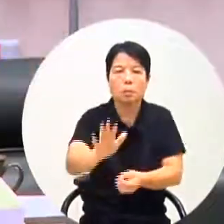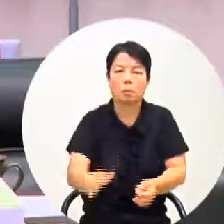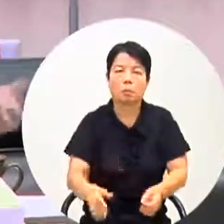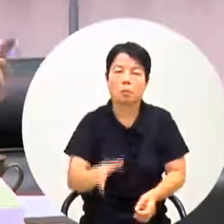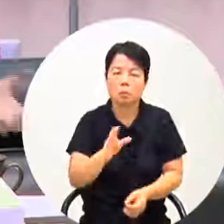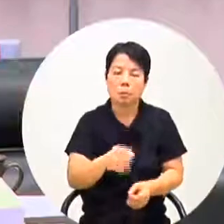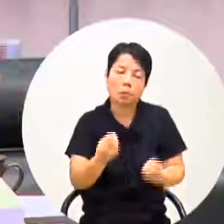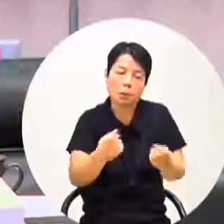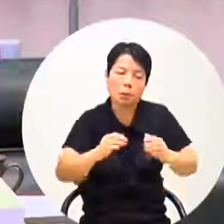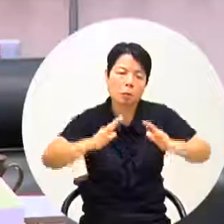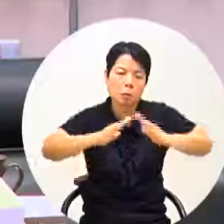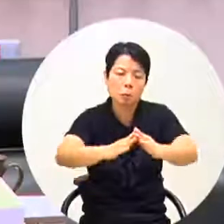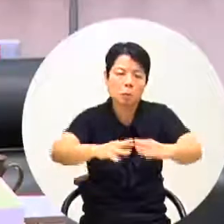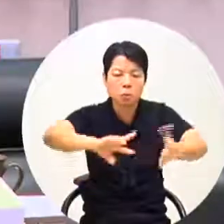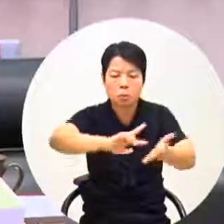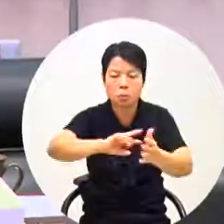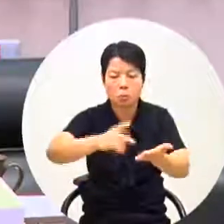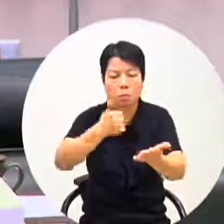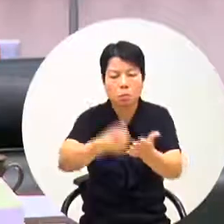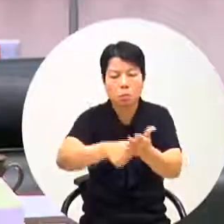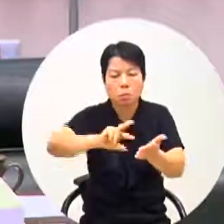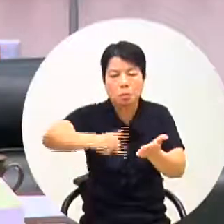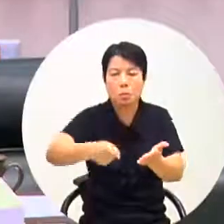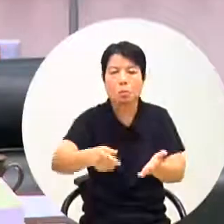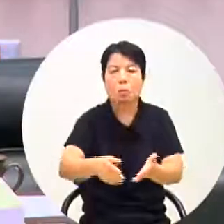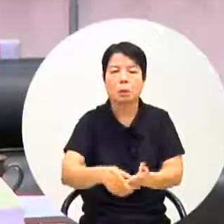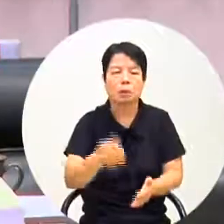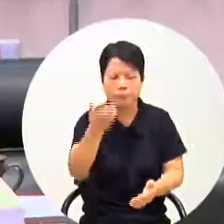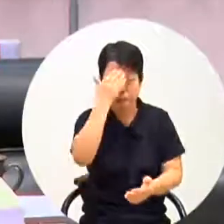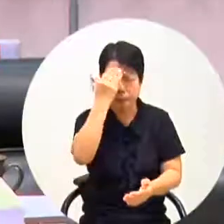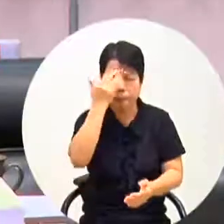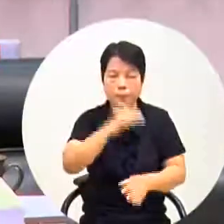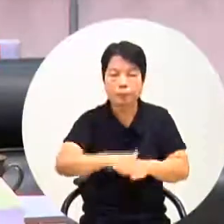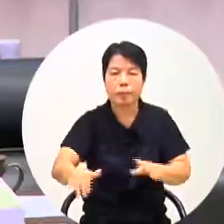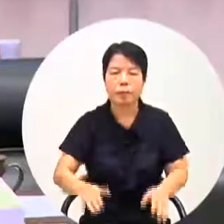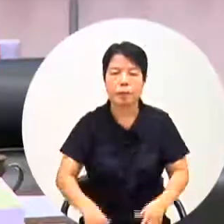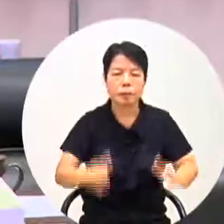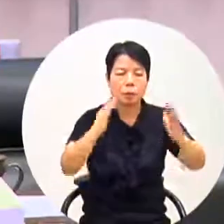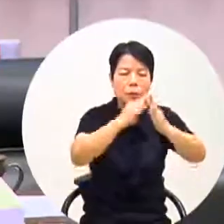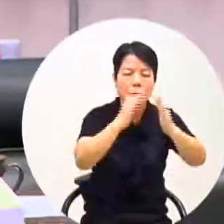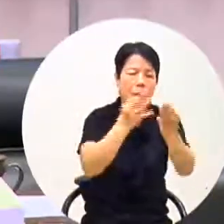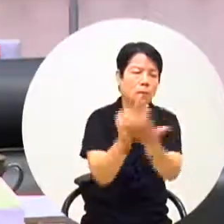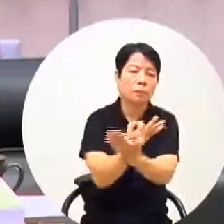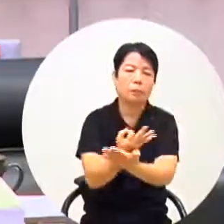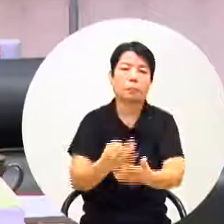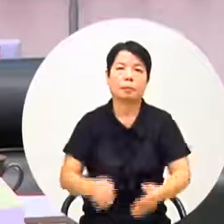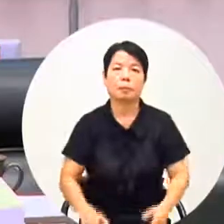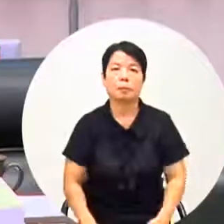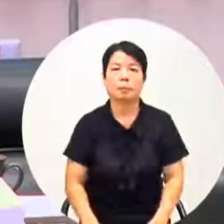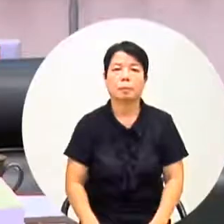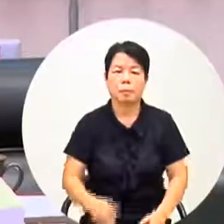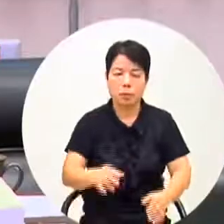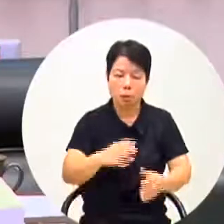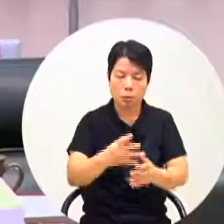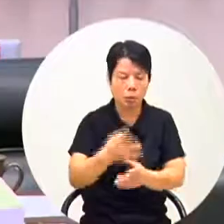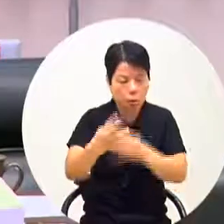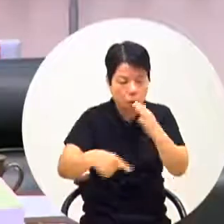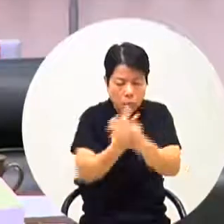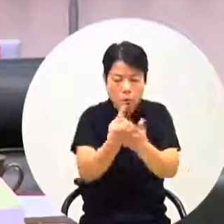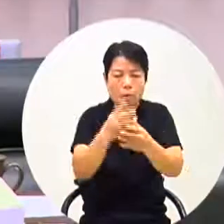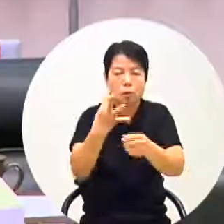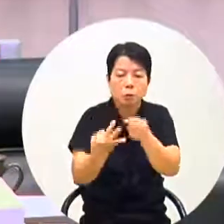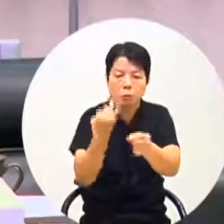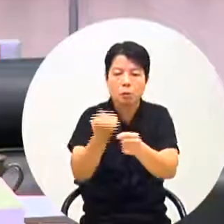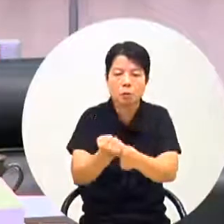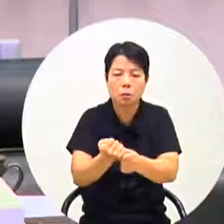我想这也没有办法都更，因为都更实在太麻烦了。那个房屋还不够老，虽然只有几十年，但是还不够老，